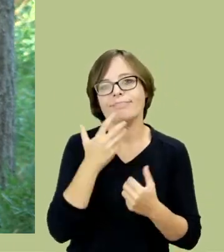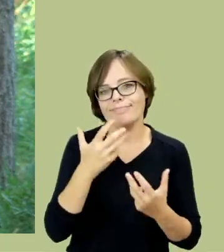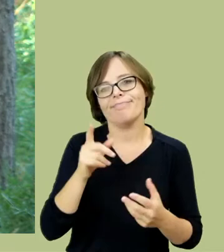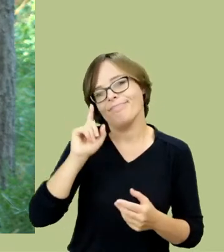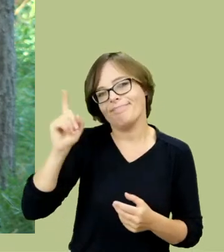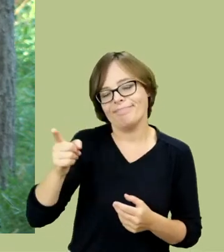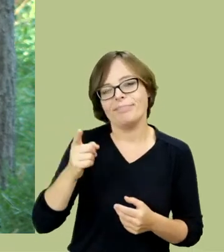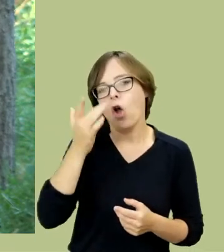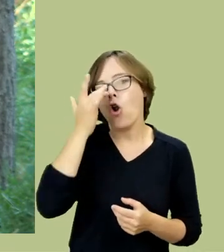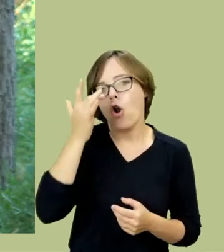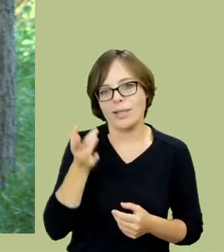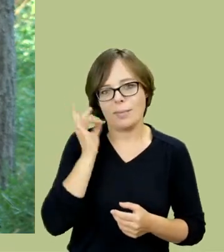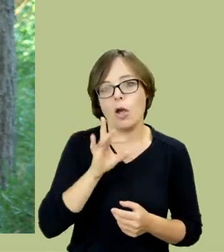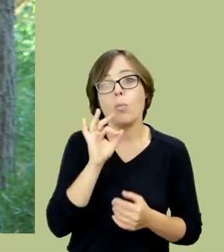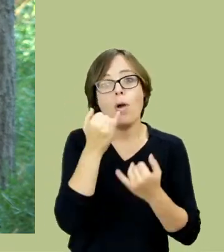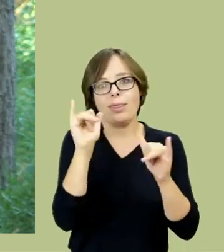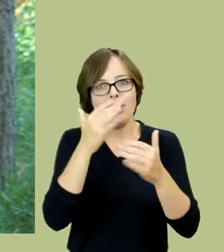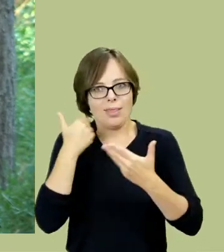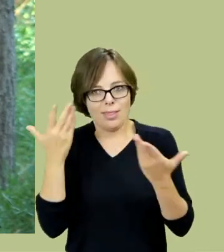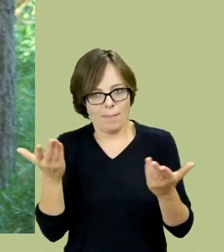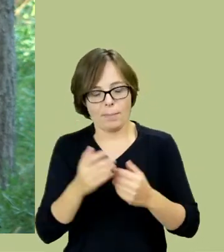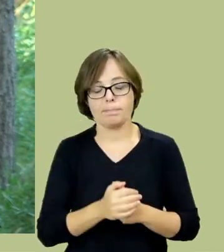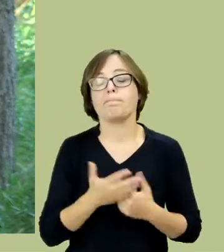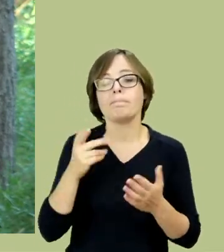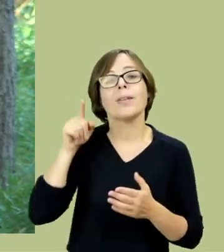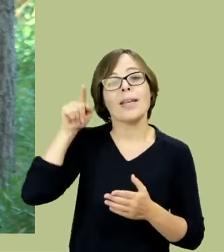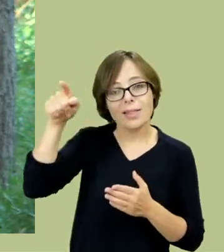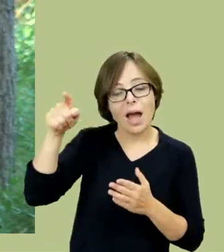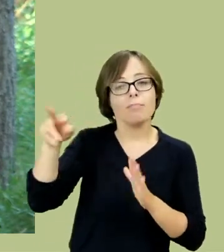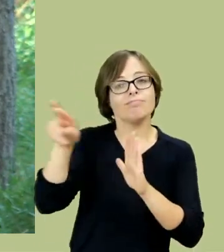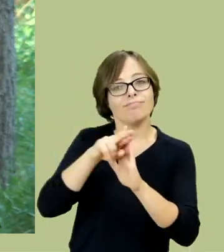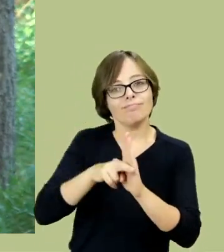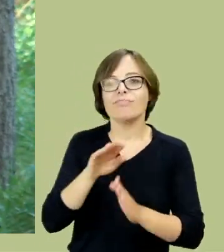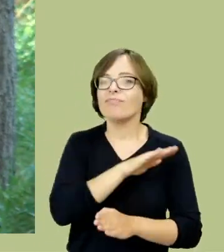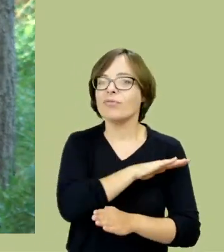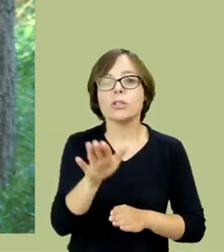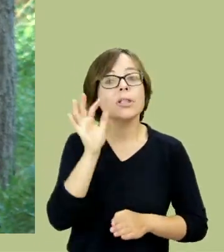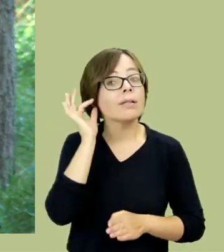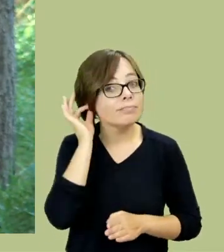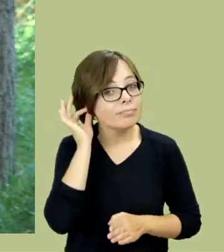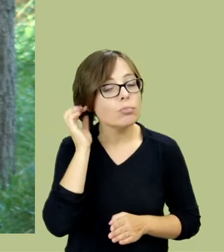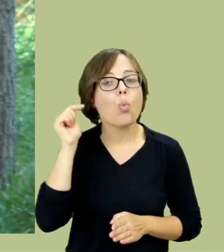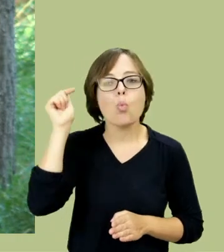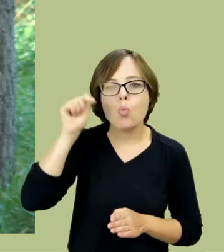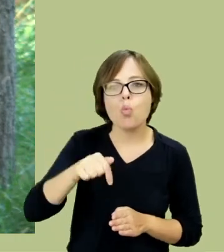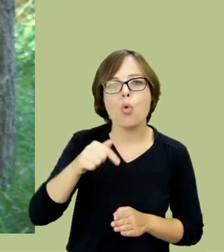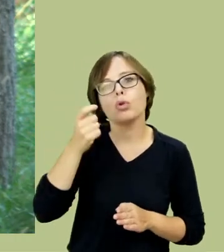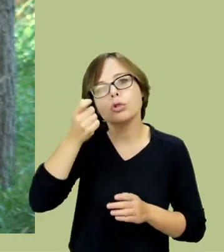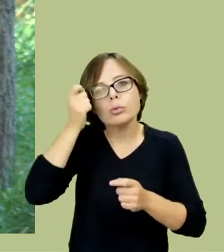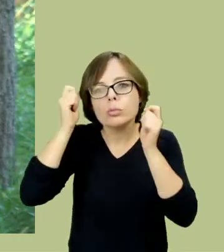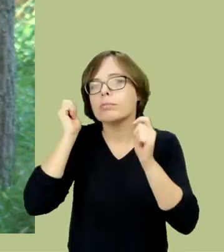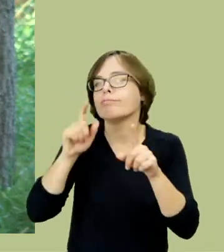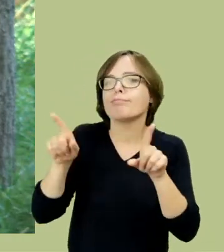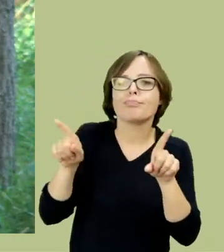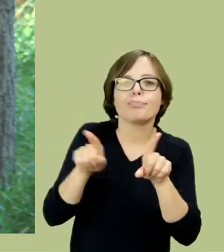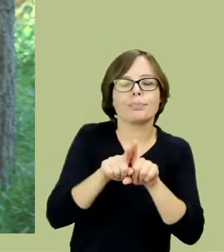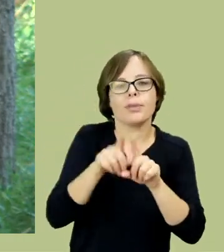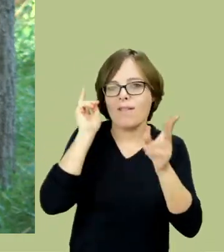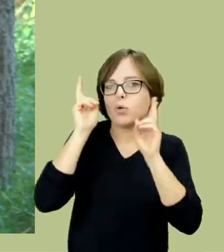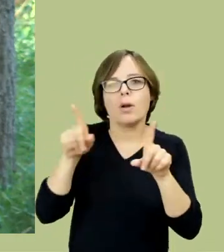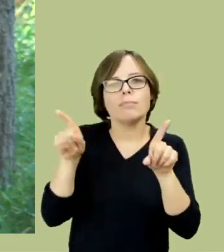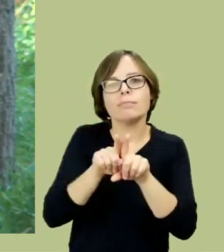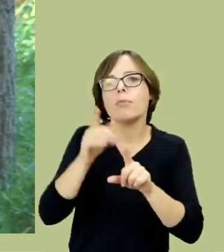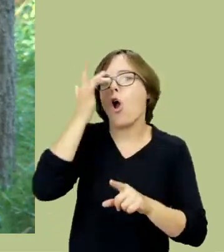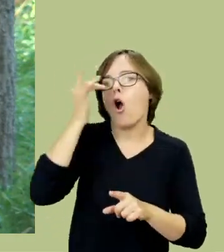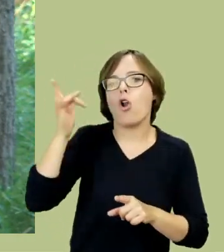bo innego nie ma. I tam był taki nakaz, że wszystkie panienki musiały czesać się jak szlachcianki jak